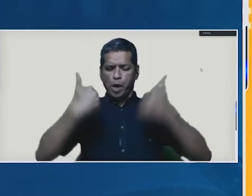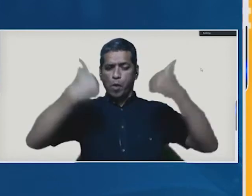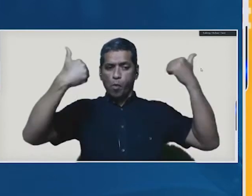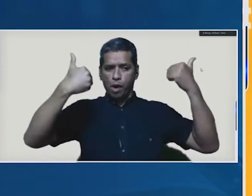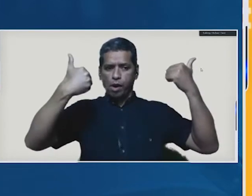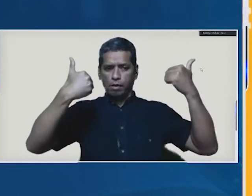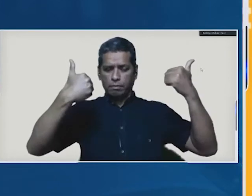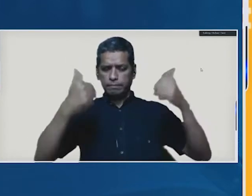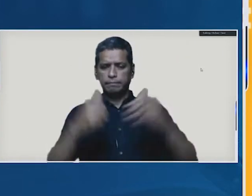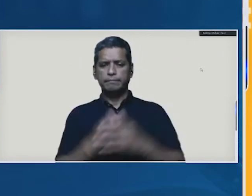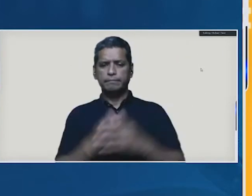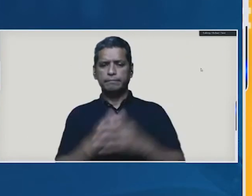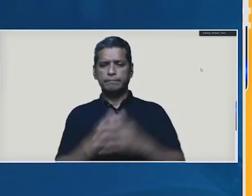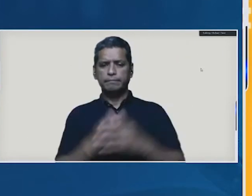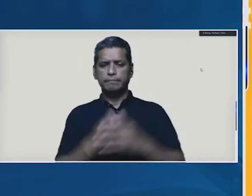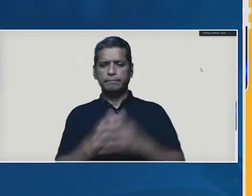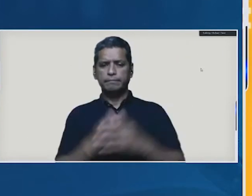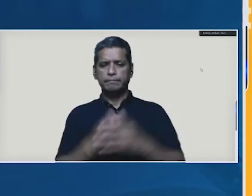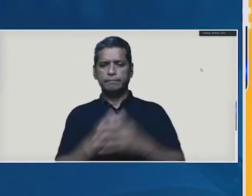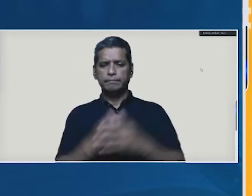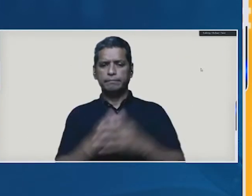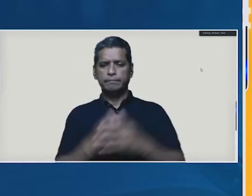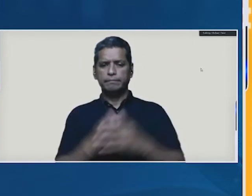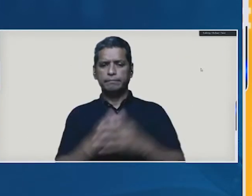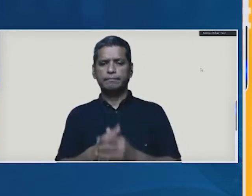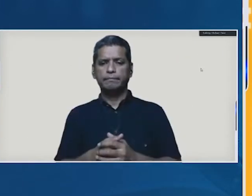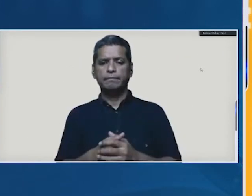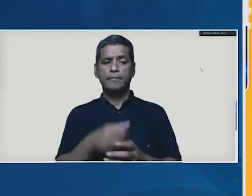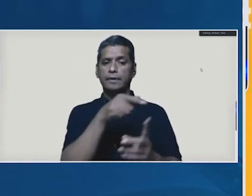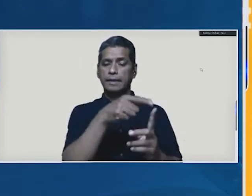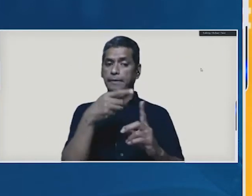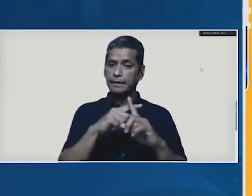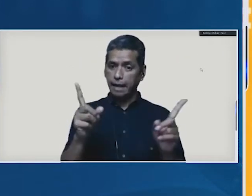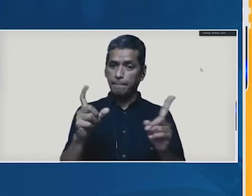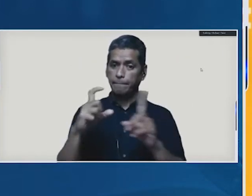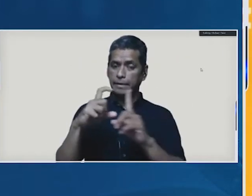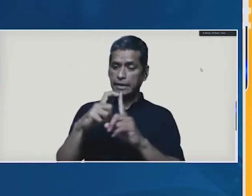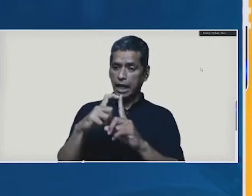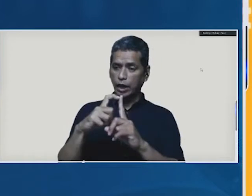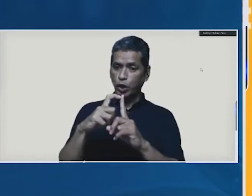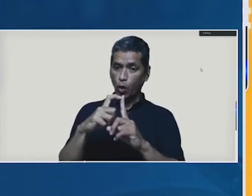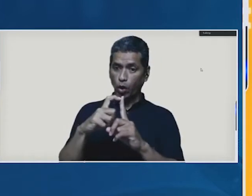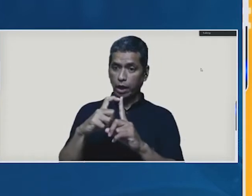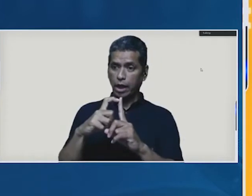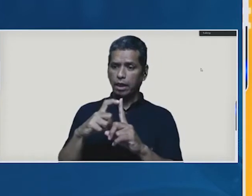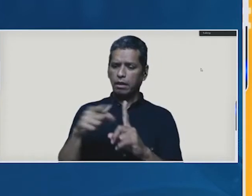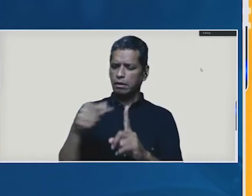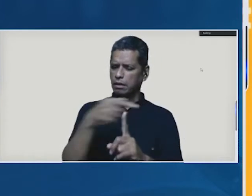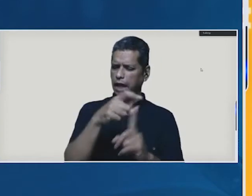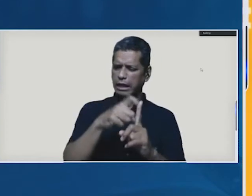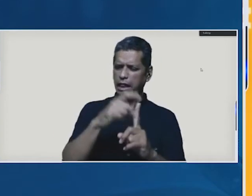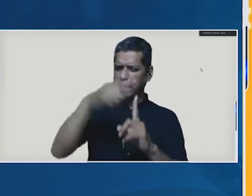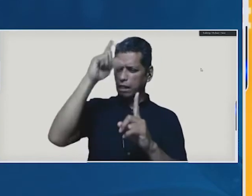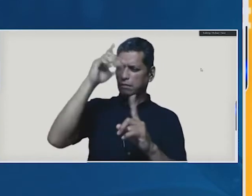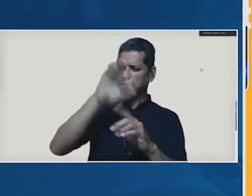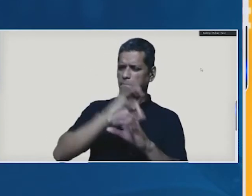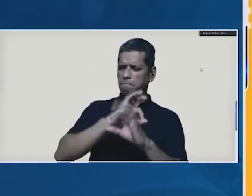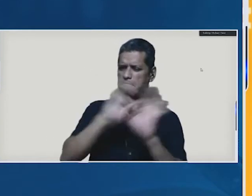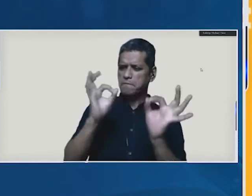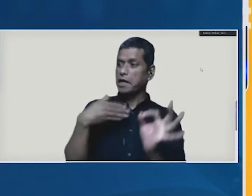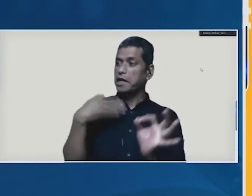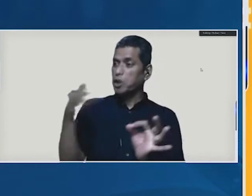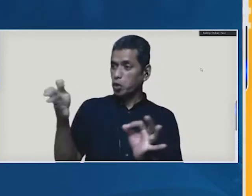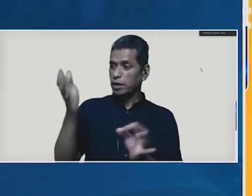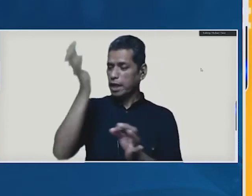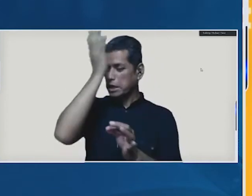tapi dia berketetapan untuk tetap menjadi umat Tuhan setia